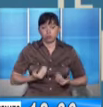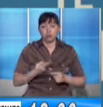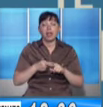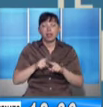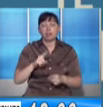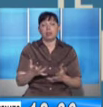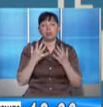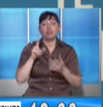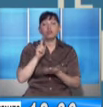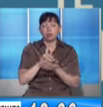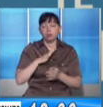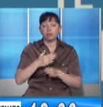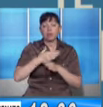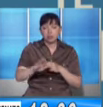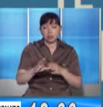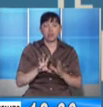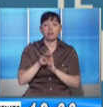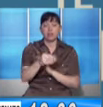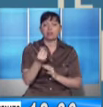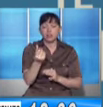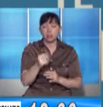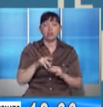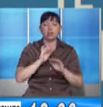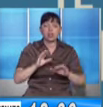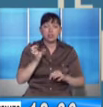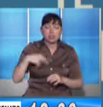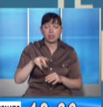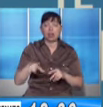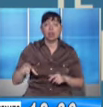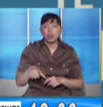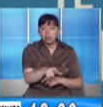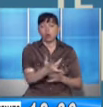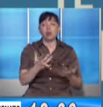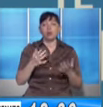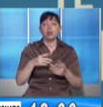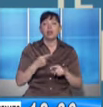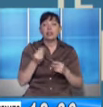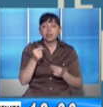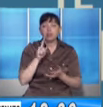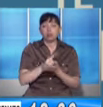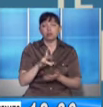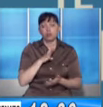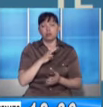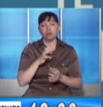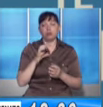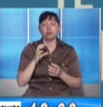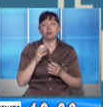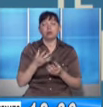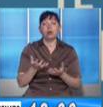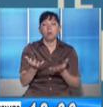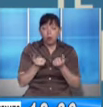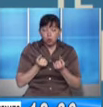investiții în infrastructură, investiții în școli și grădinițe, în drumuri, bani care urmează a fi valorificați cu suportul Uniunii